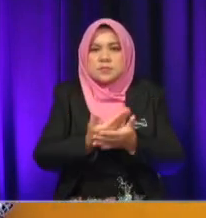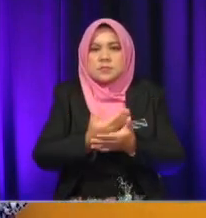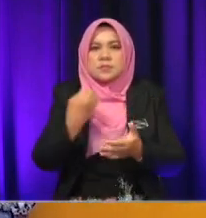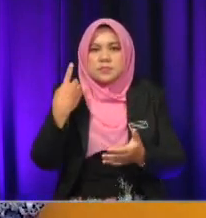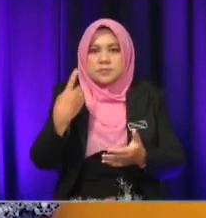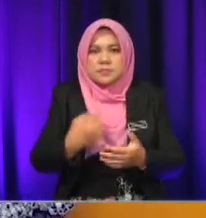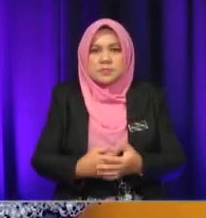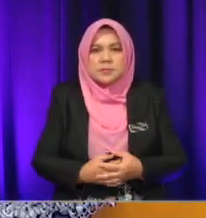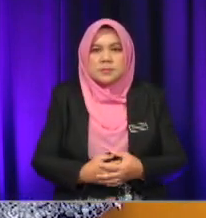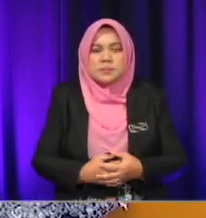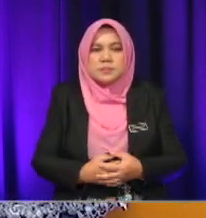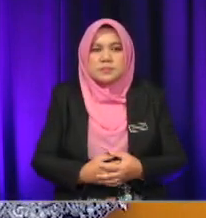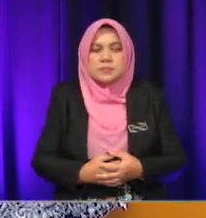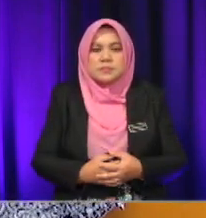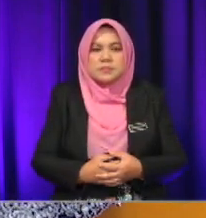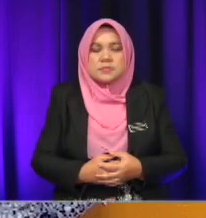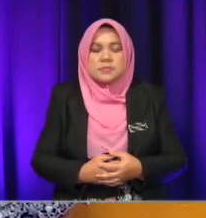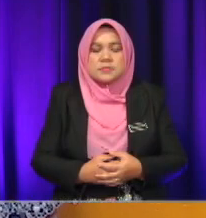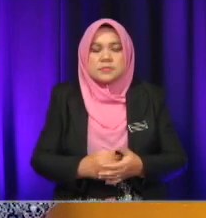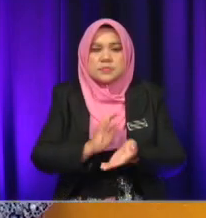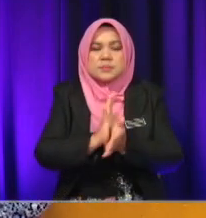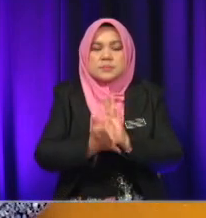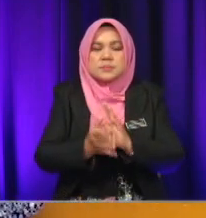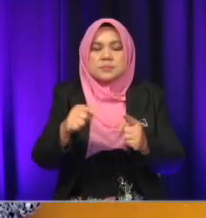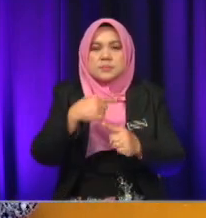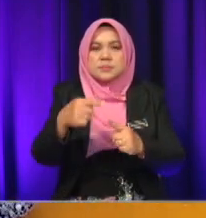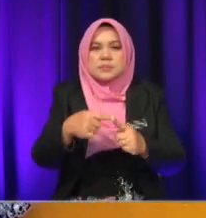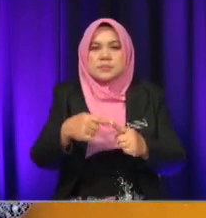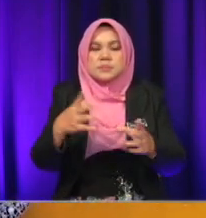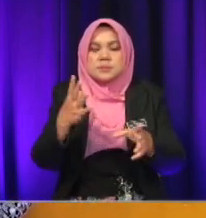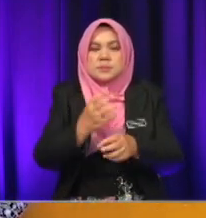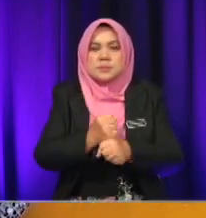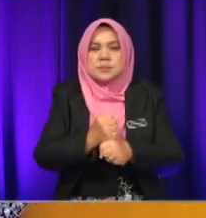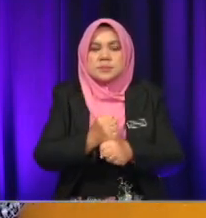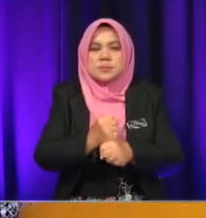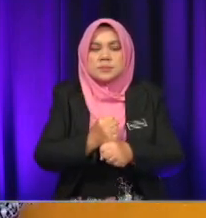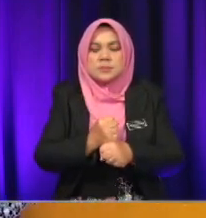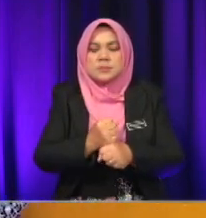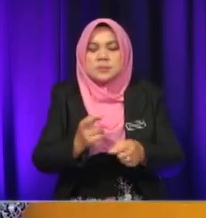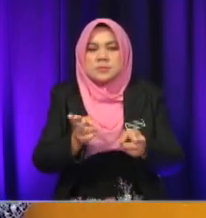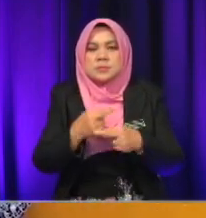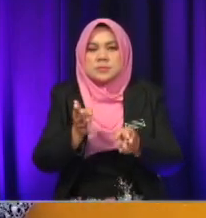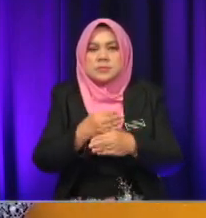maksudnya. Betul. Jadi bila dalam kita mereka bentuk iklan ni,